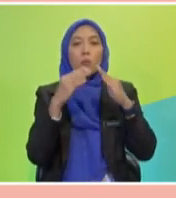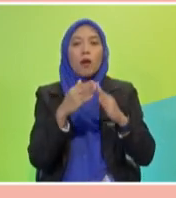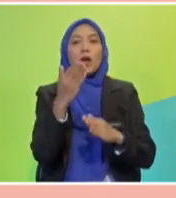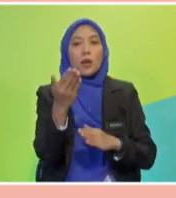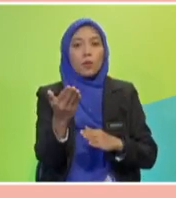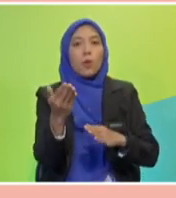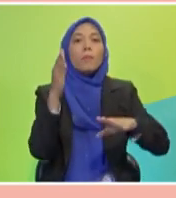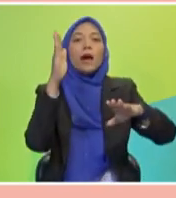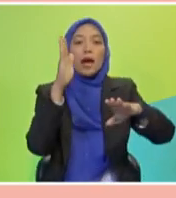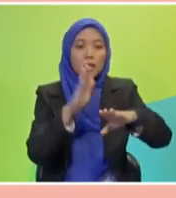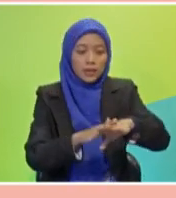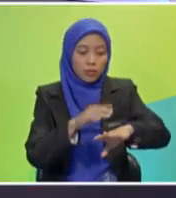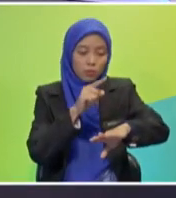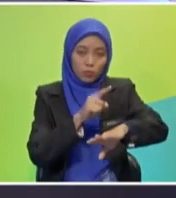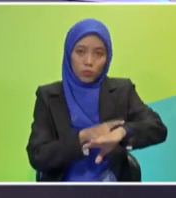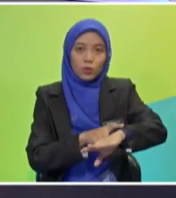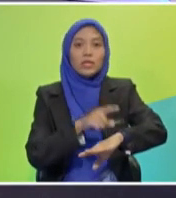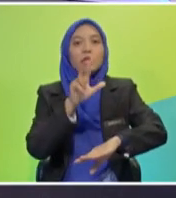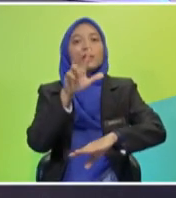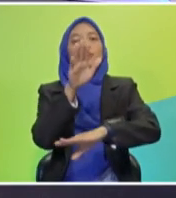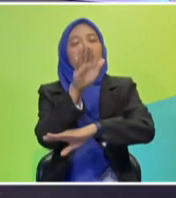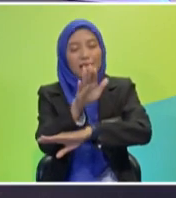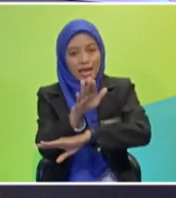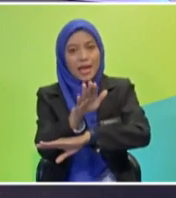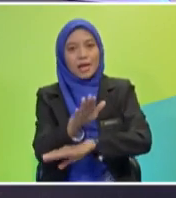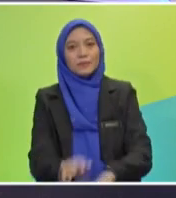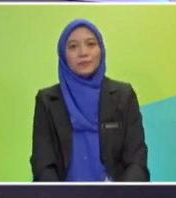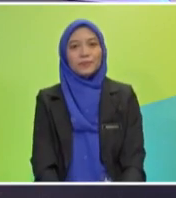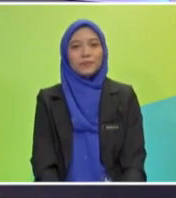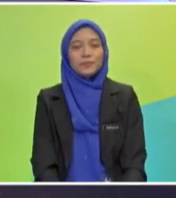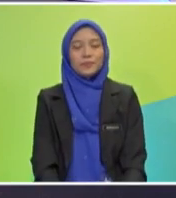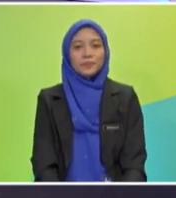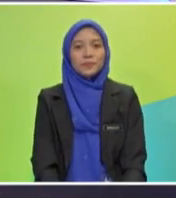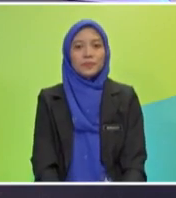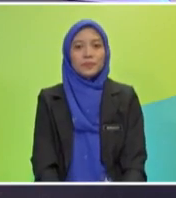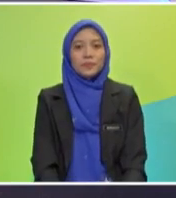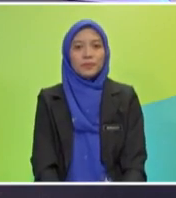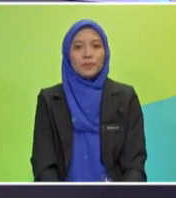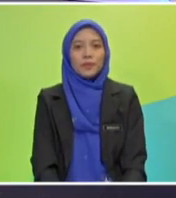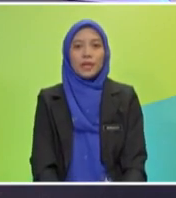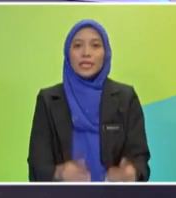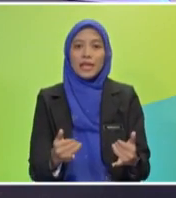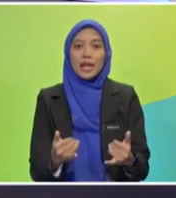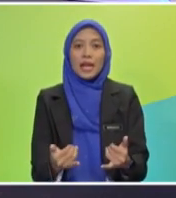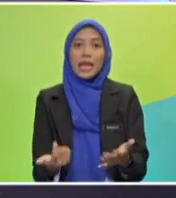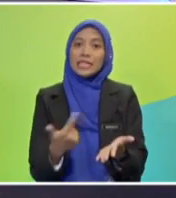3 petang. Baiklah, yang seterusnya kita minta adik Naura sekali